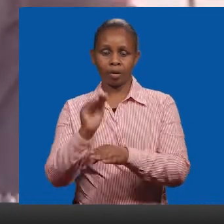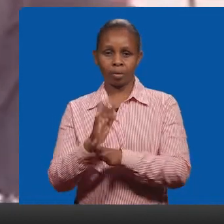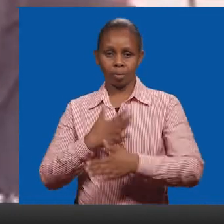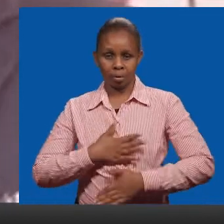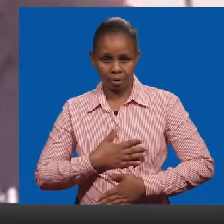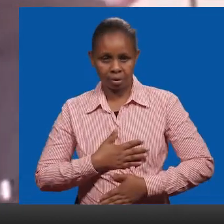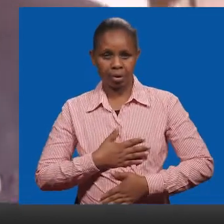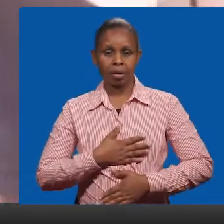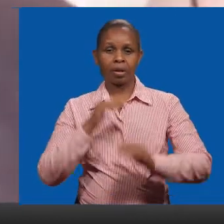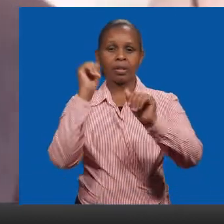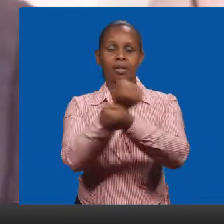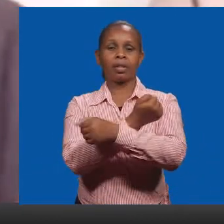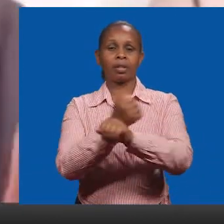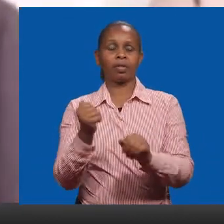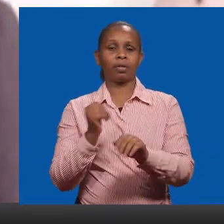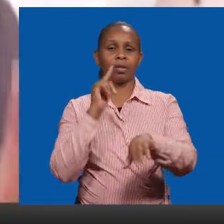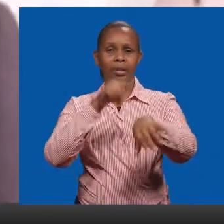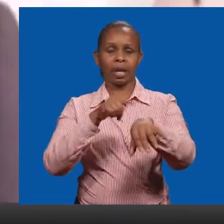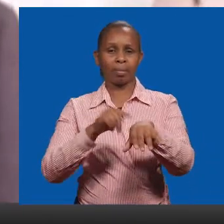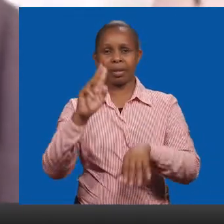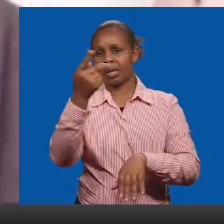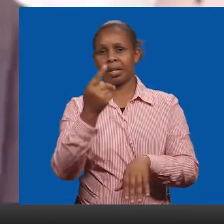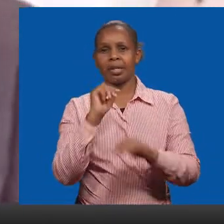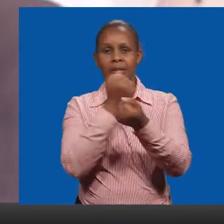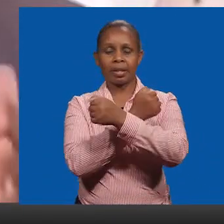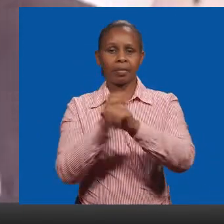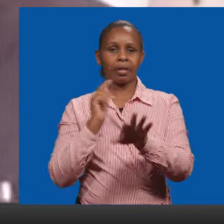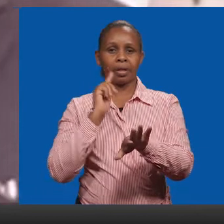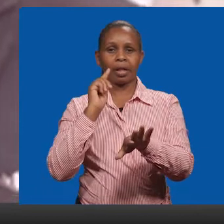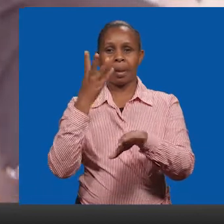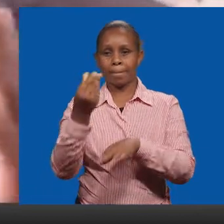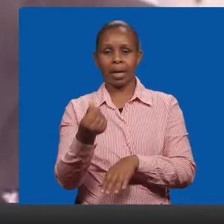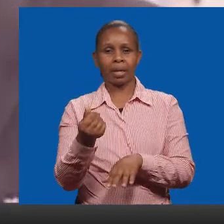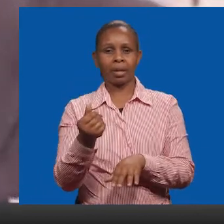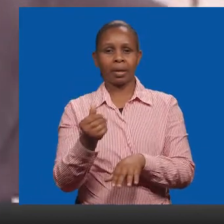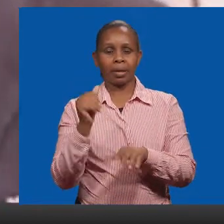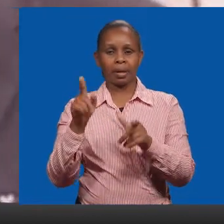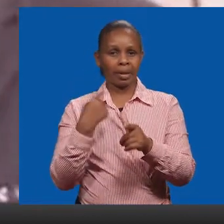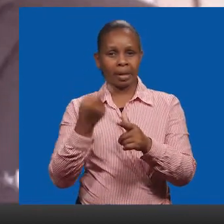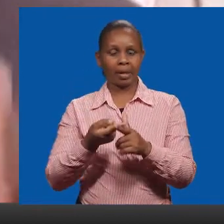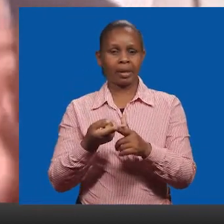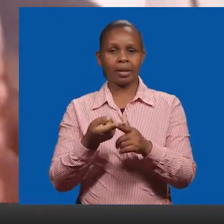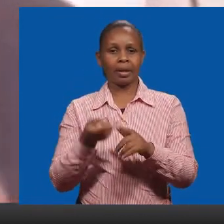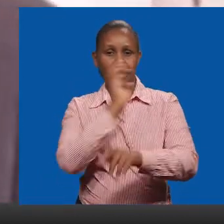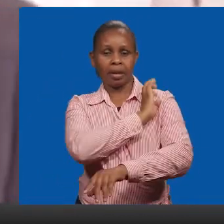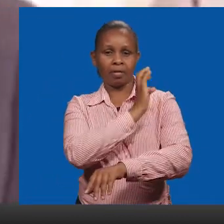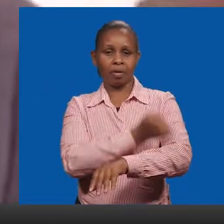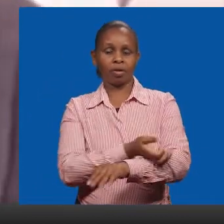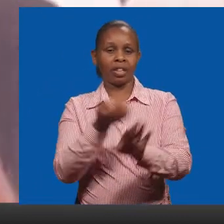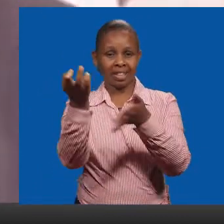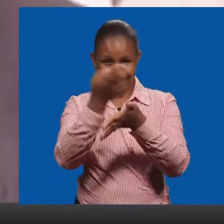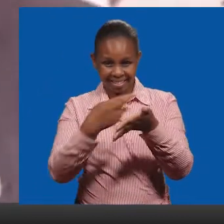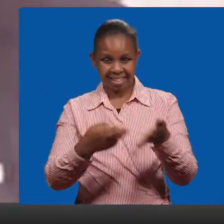I want to plead with you. Spare Kenyans the time, spare us the money, spare us the